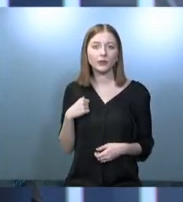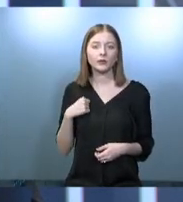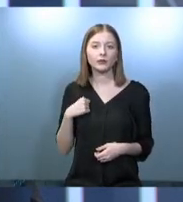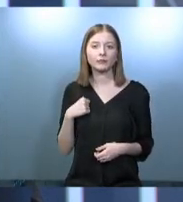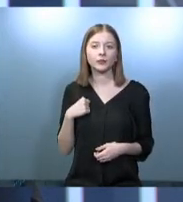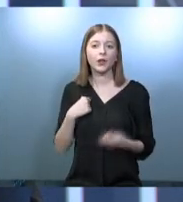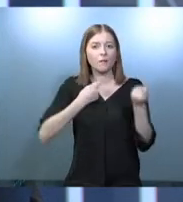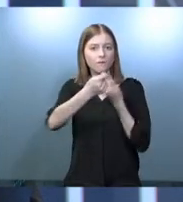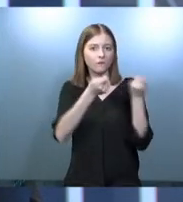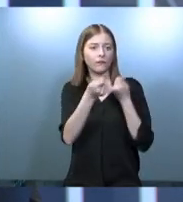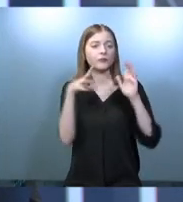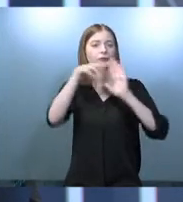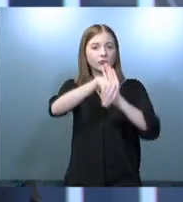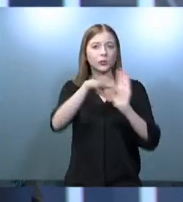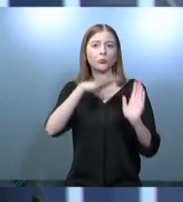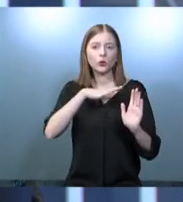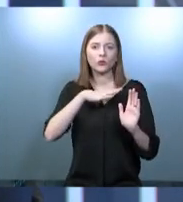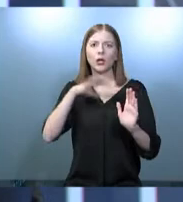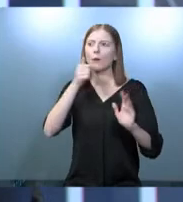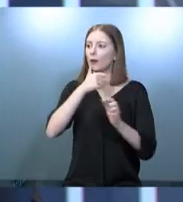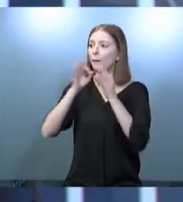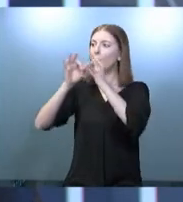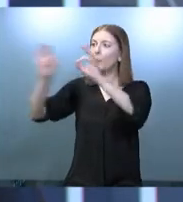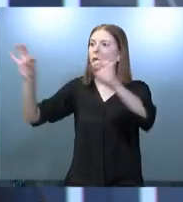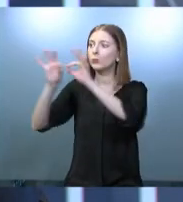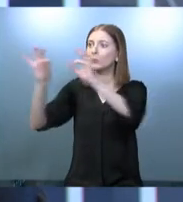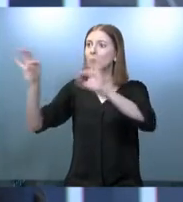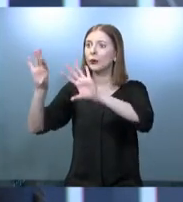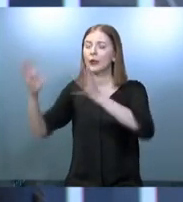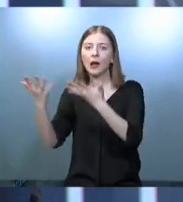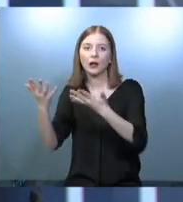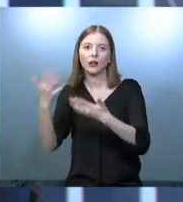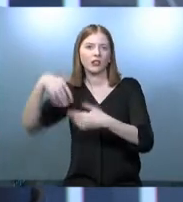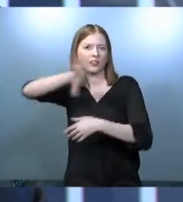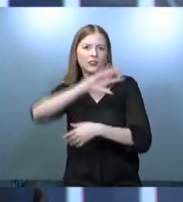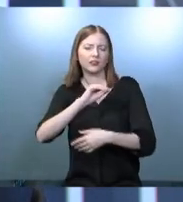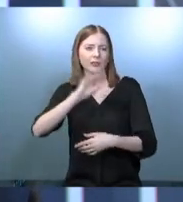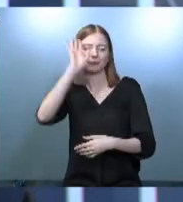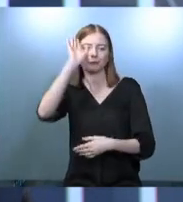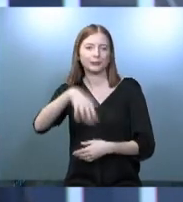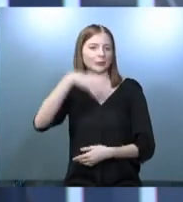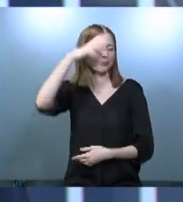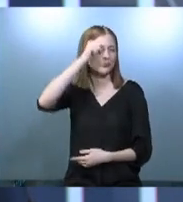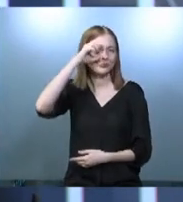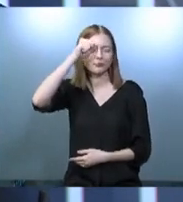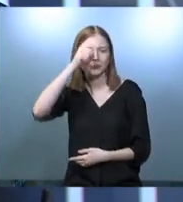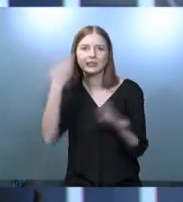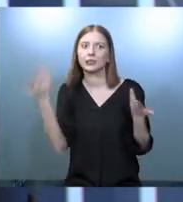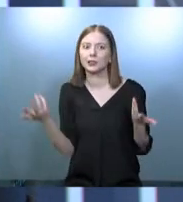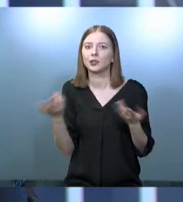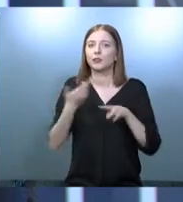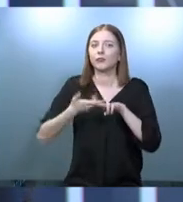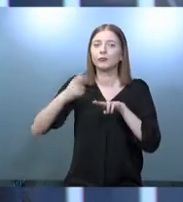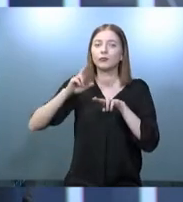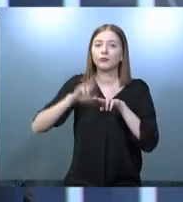pasiūlymus praktiškai niekas nereaguoja, diskusijos dėl geriausių variantų pasirinkimo, dėl racionaliausių